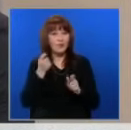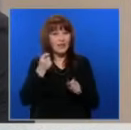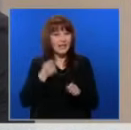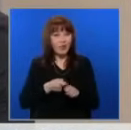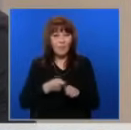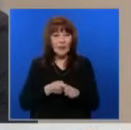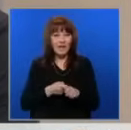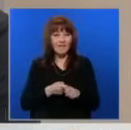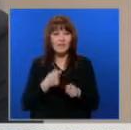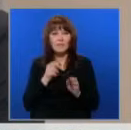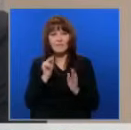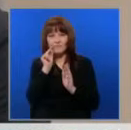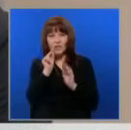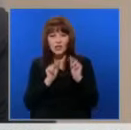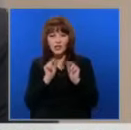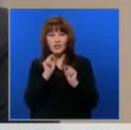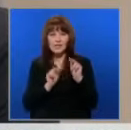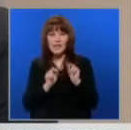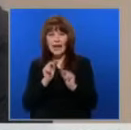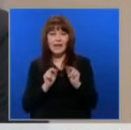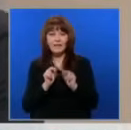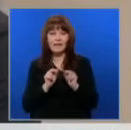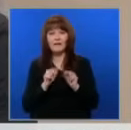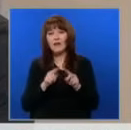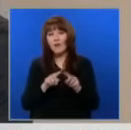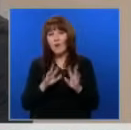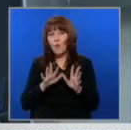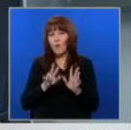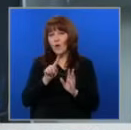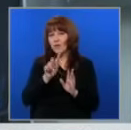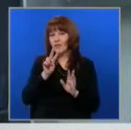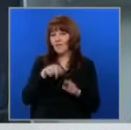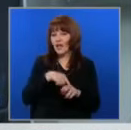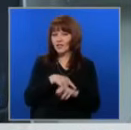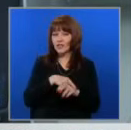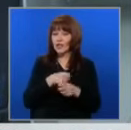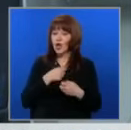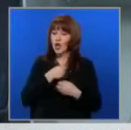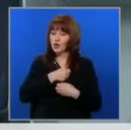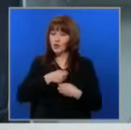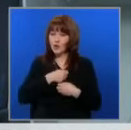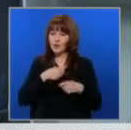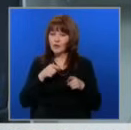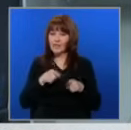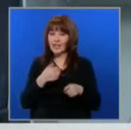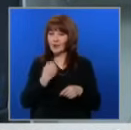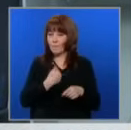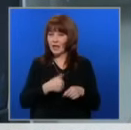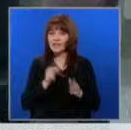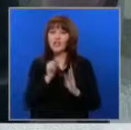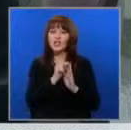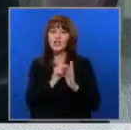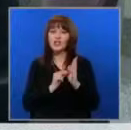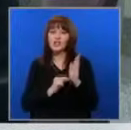има и прецизни изчисления, които отнемат горе-долу около 1-2 часа. Сложното при такъв тип операции са изчисленията